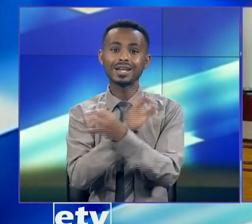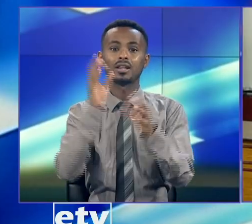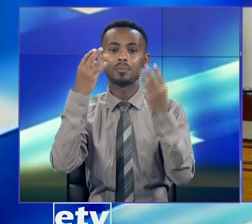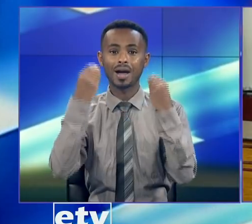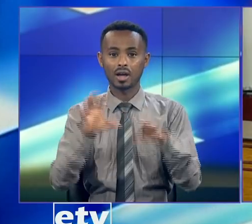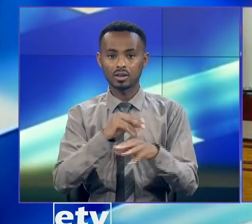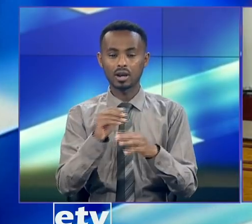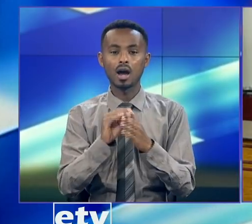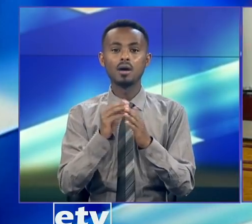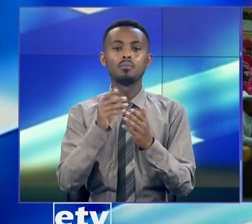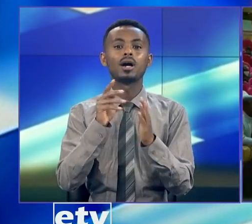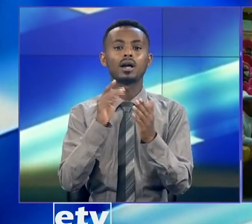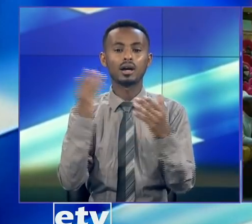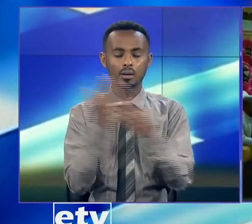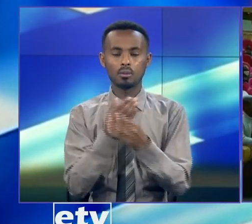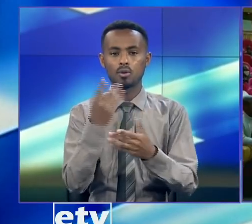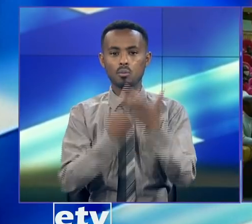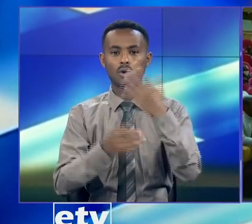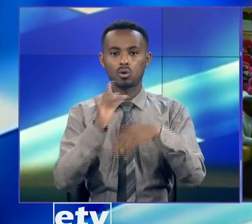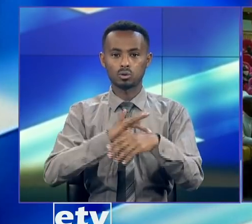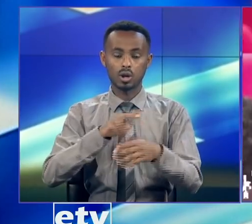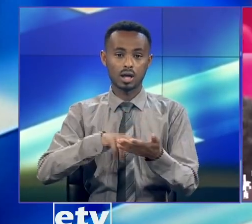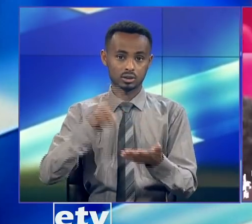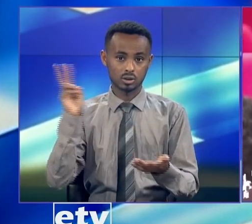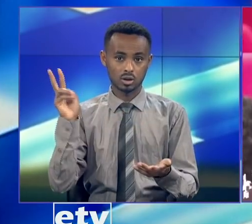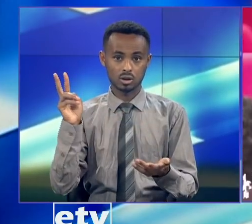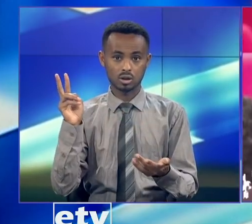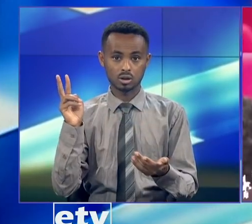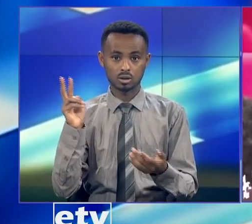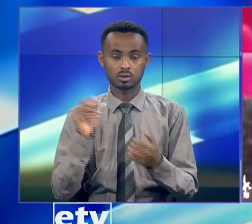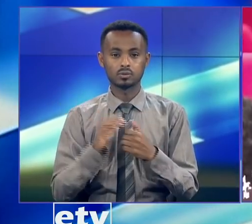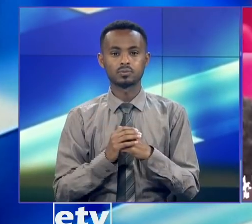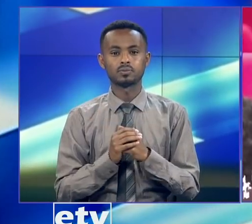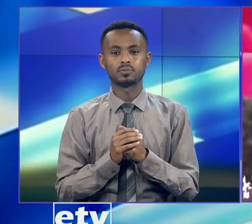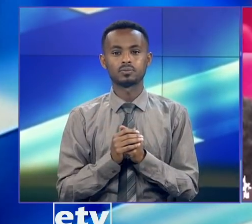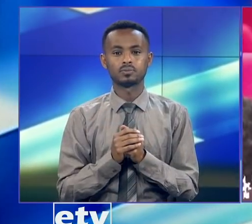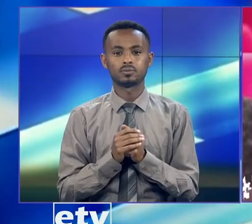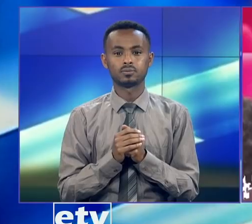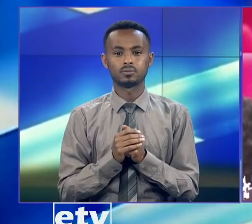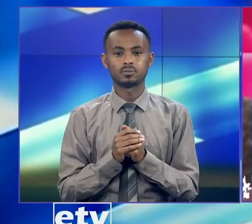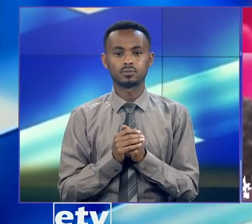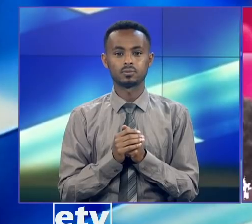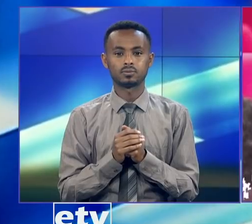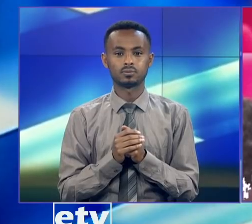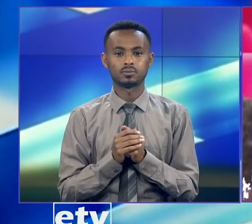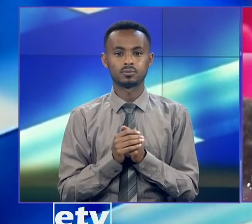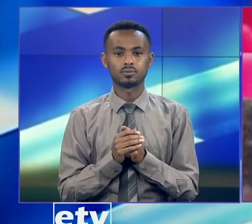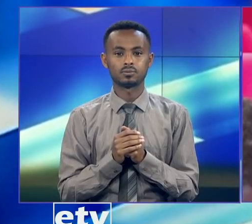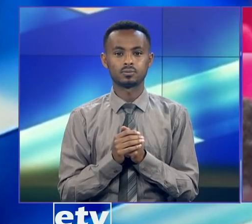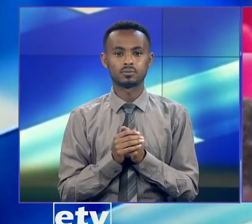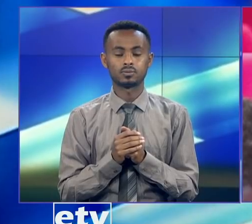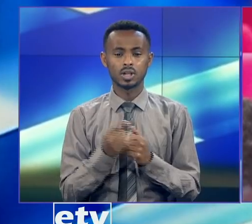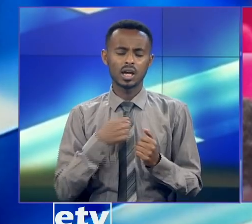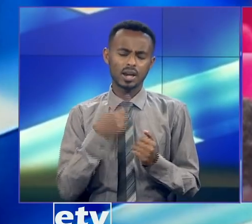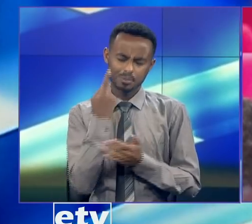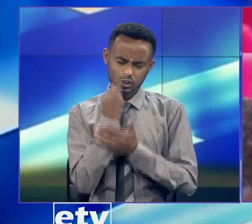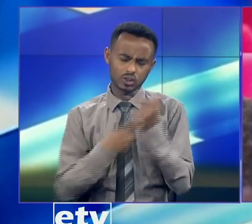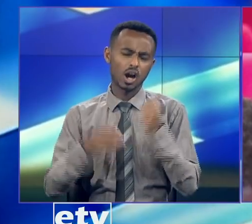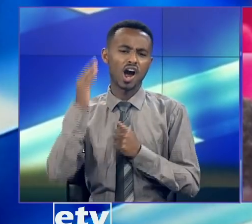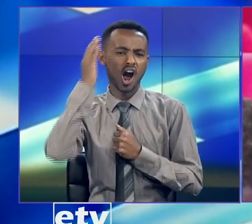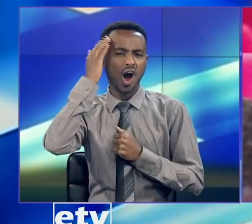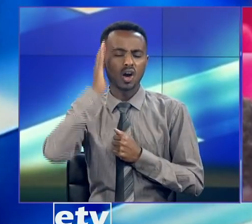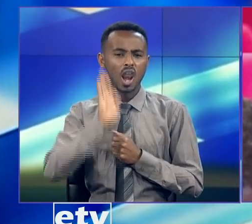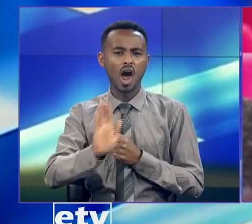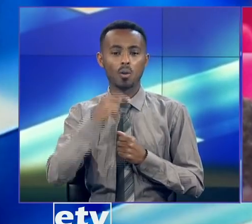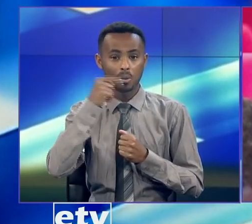ማጣትና መገደብም በውይይቱ ወቅት አንስተዋል። አነ ብቻ የልፈልጠልኻ እስኻ አድክ ትመራህ አይተ እኔ ብቻ